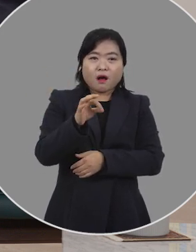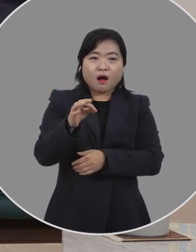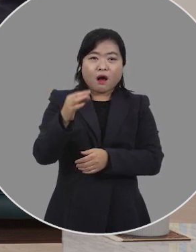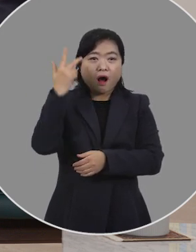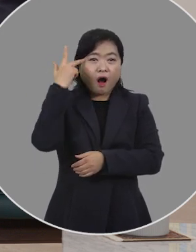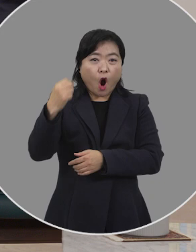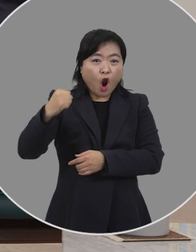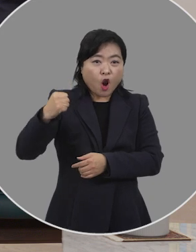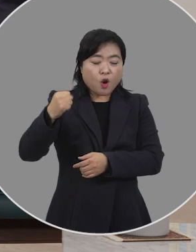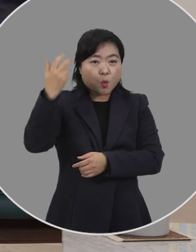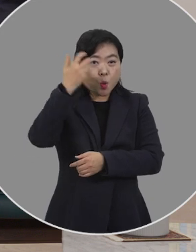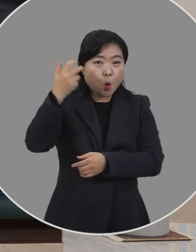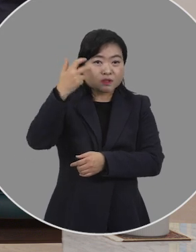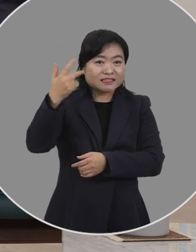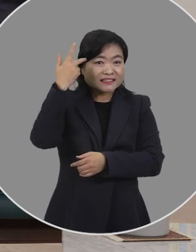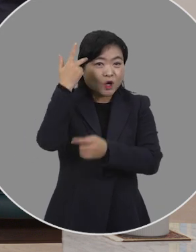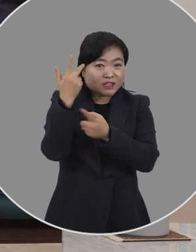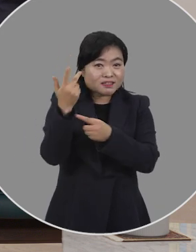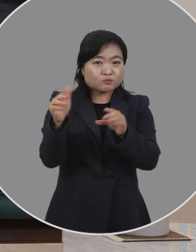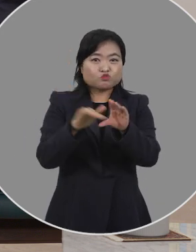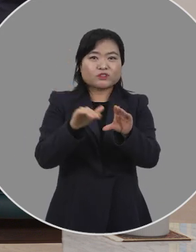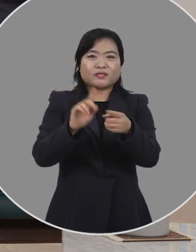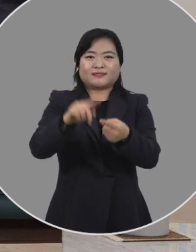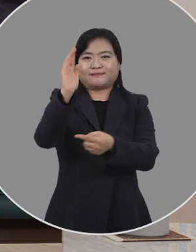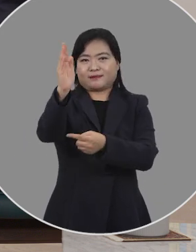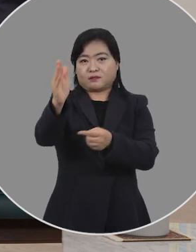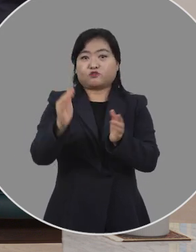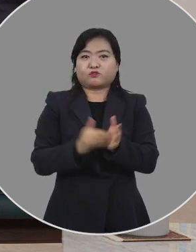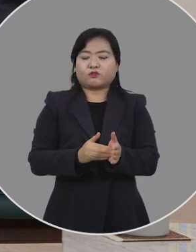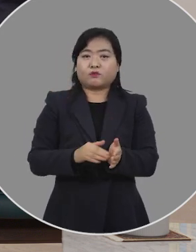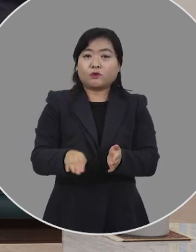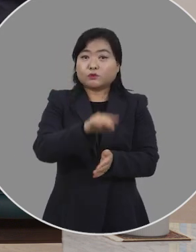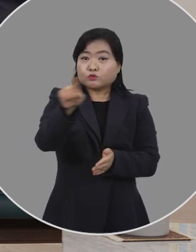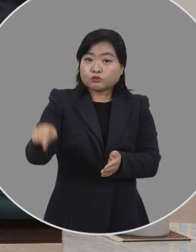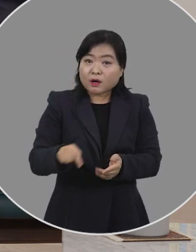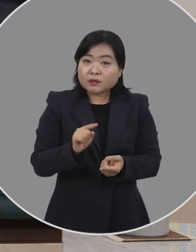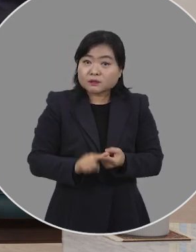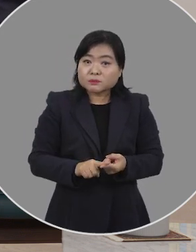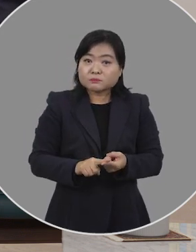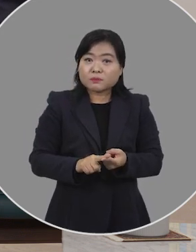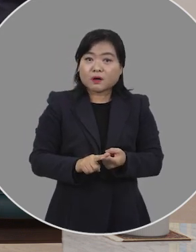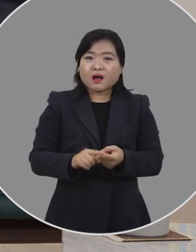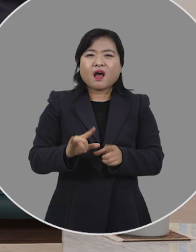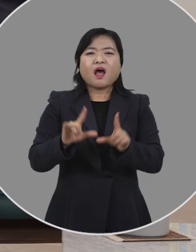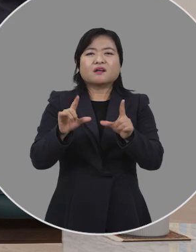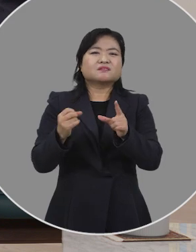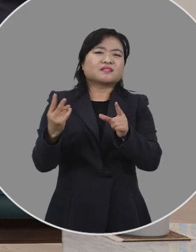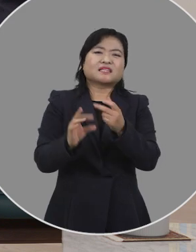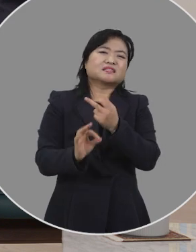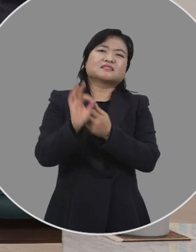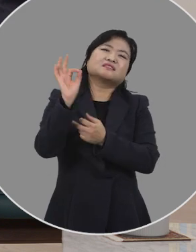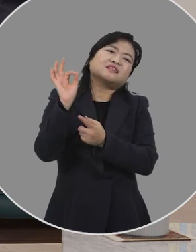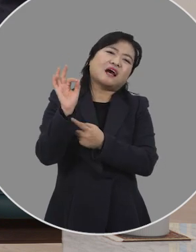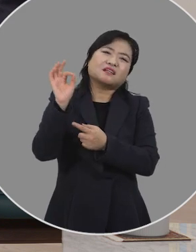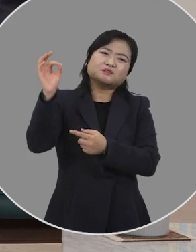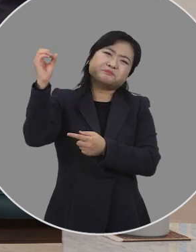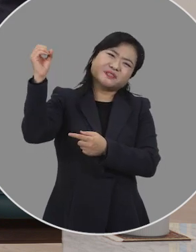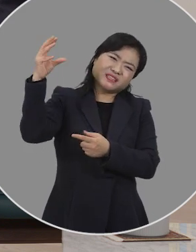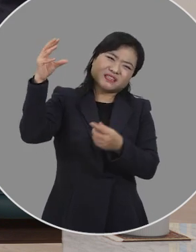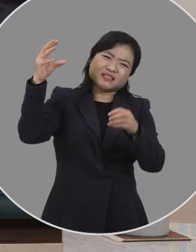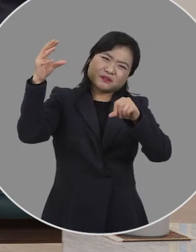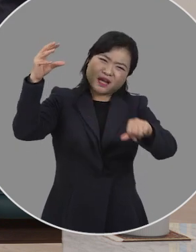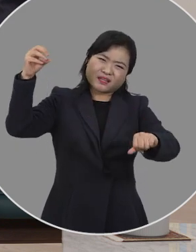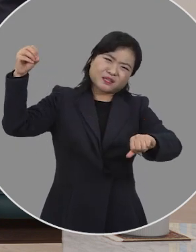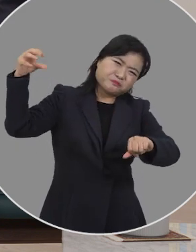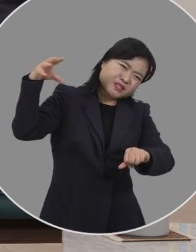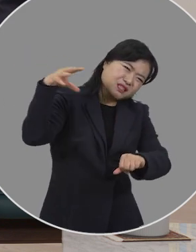혼, 정신, 문화 얘기했죠. 이게 우리로 하여금 해는 다시 뜬다. 그 빛은 이 땅의 빛이리라